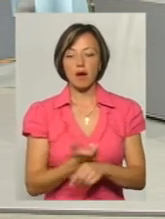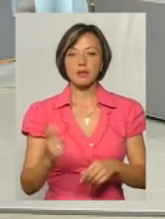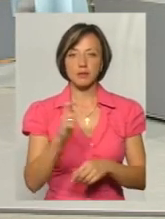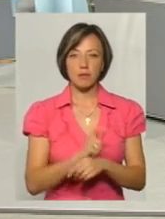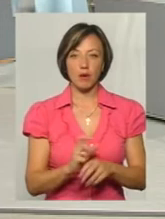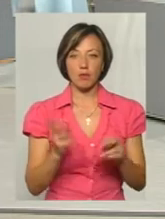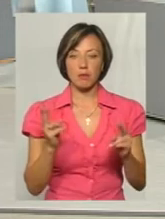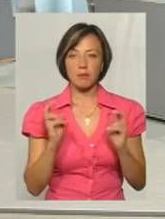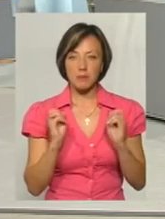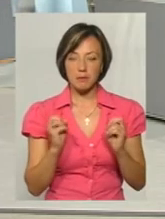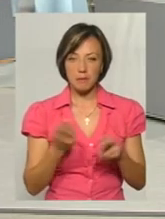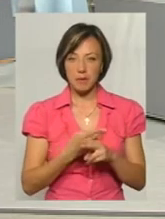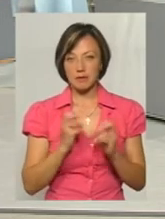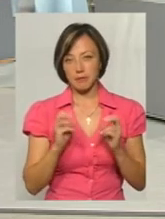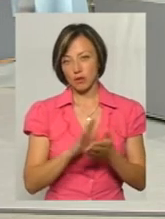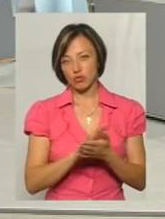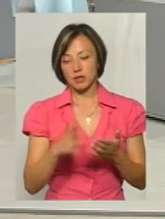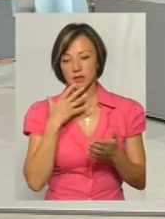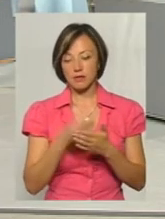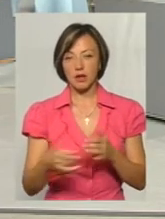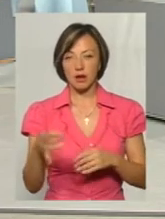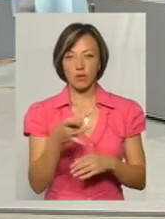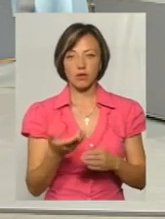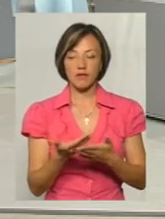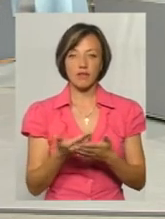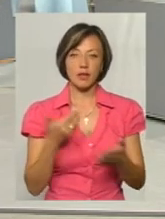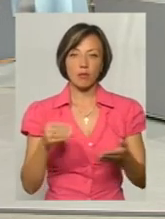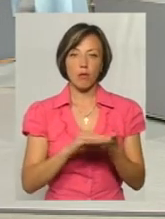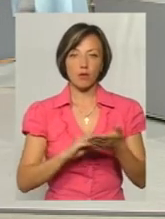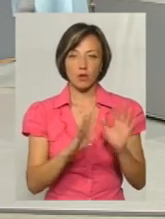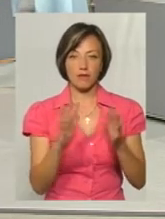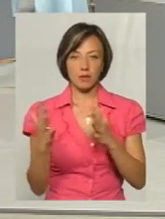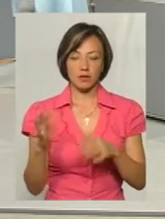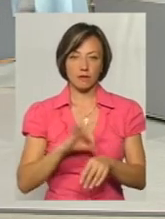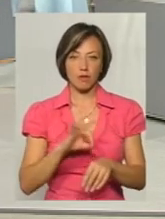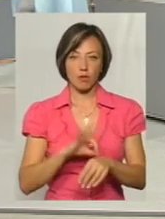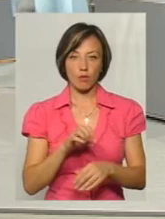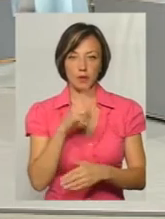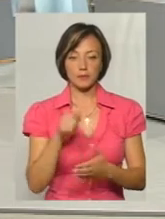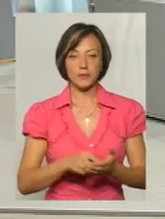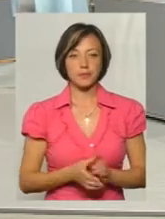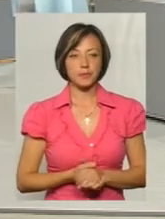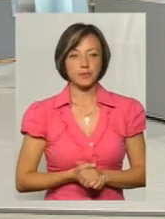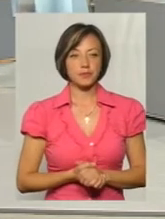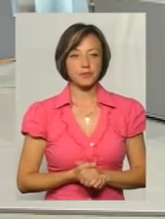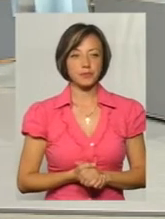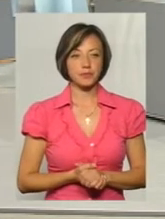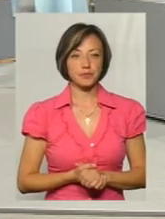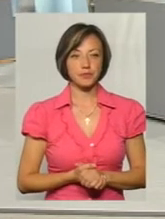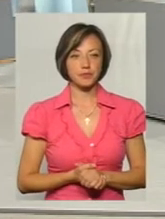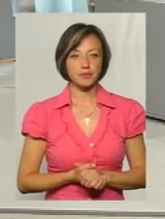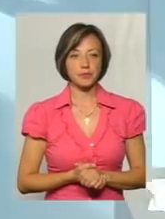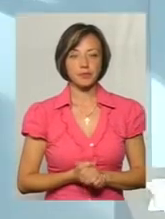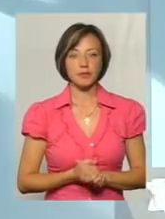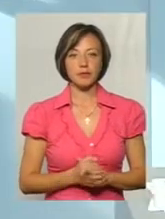максимально убезпечити свій регіон від повторних випадків спалаху? Я зрозумів. На початку